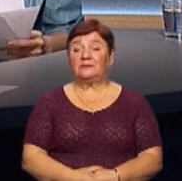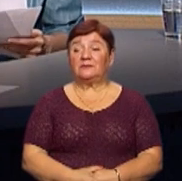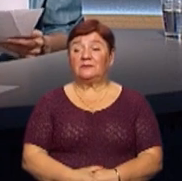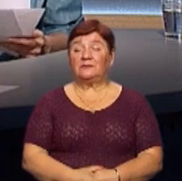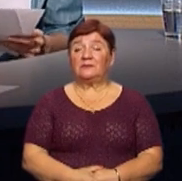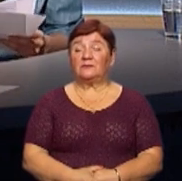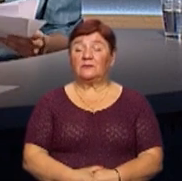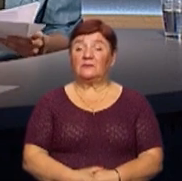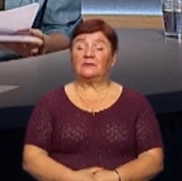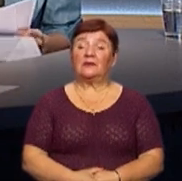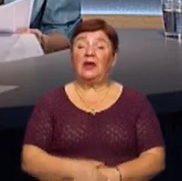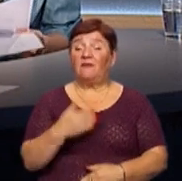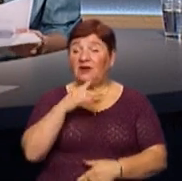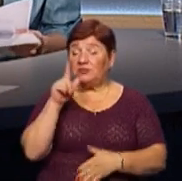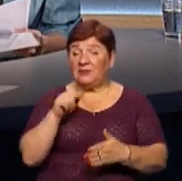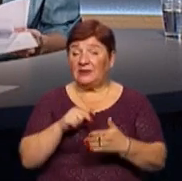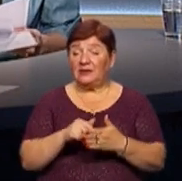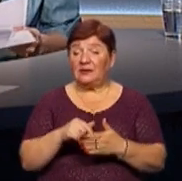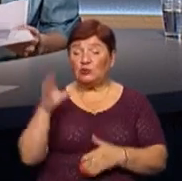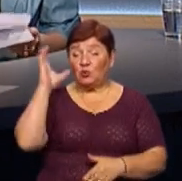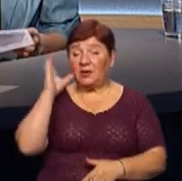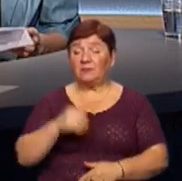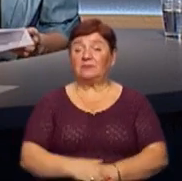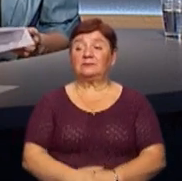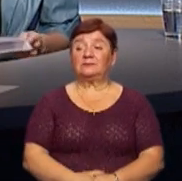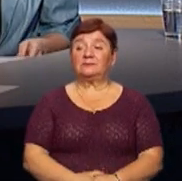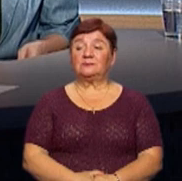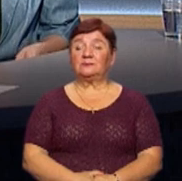Ви в ефірі, кажіть, будь ласка, своє запитання.